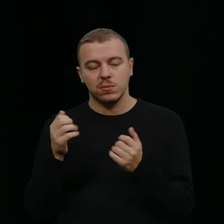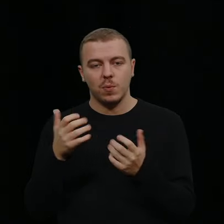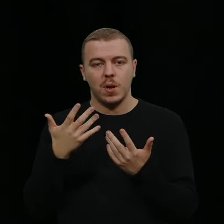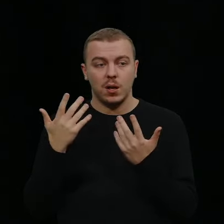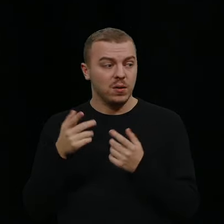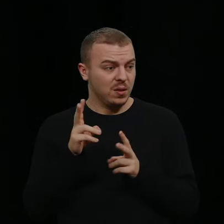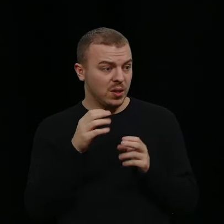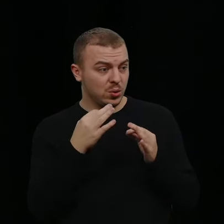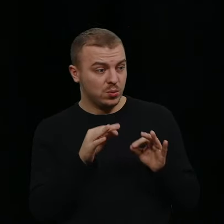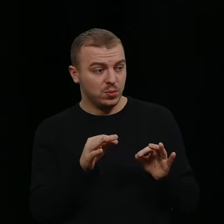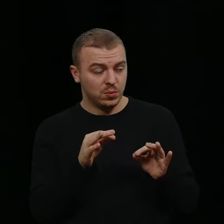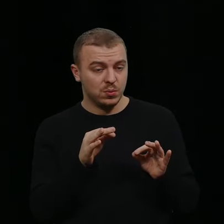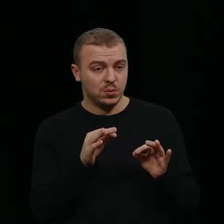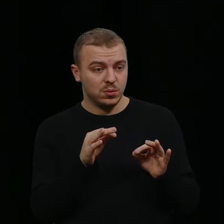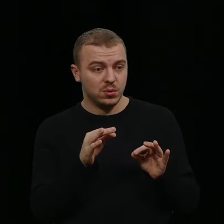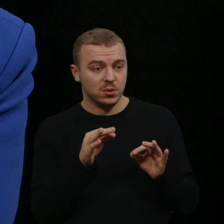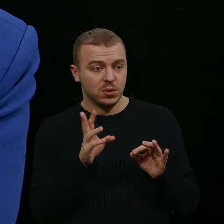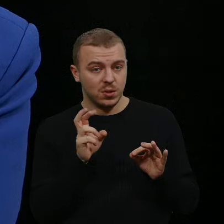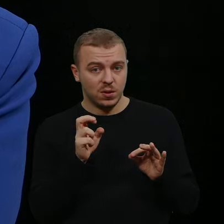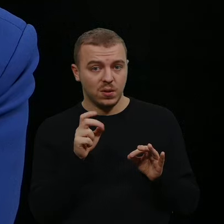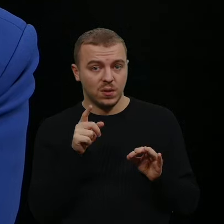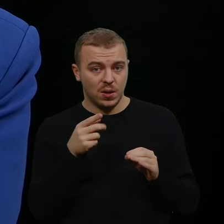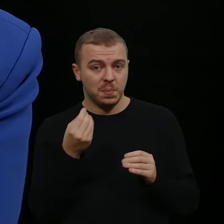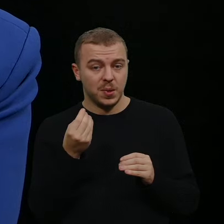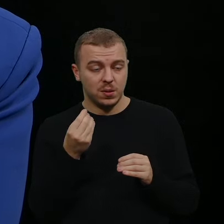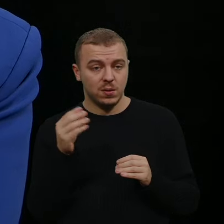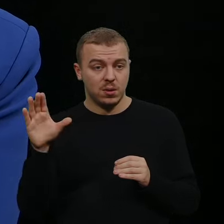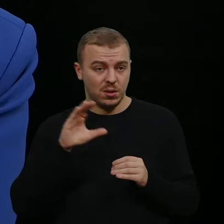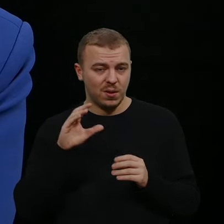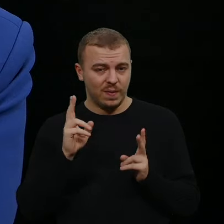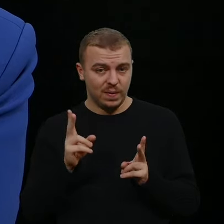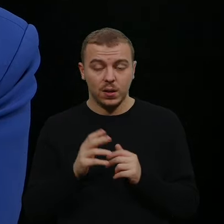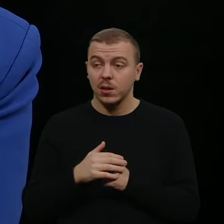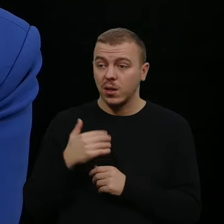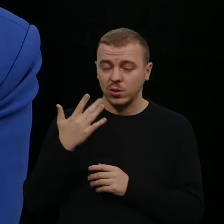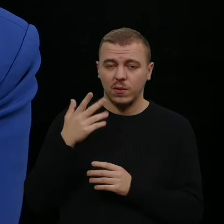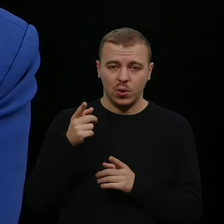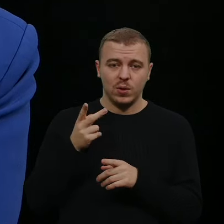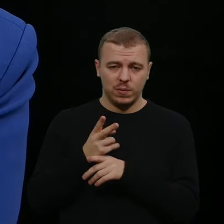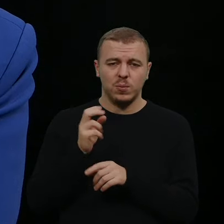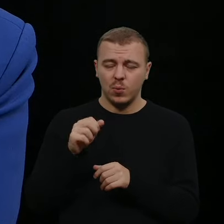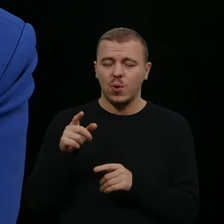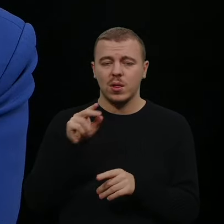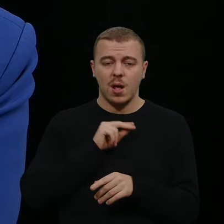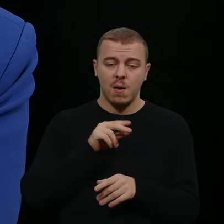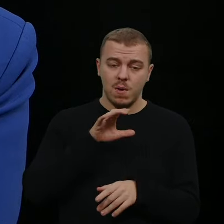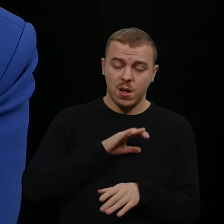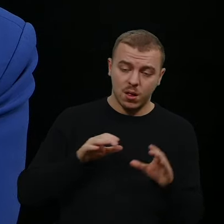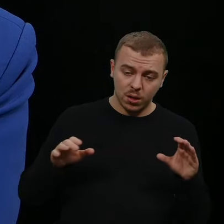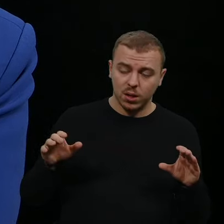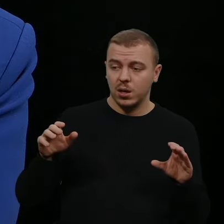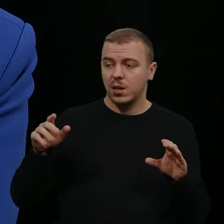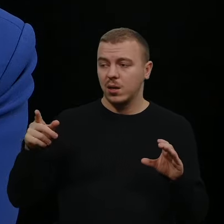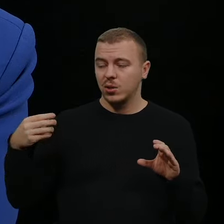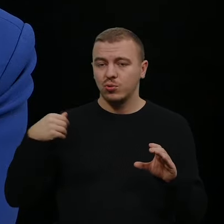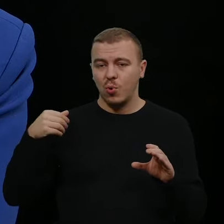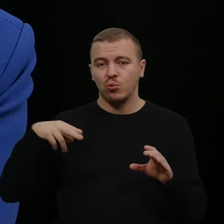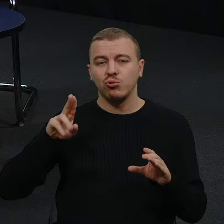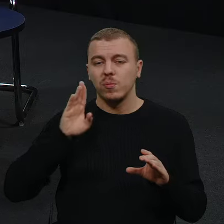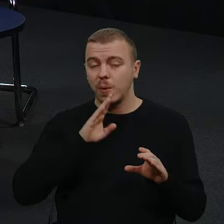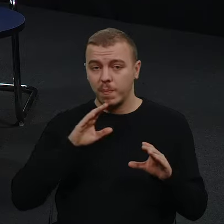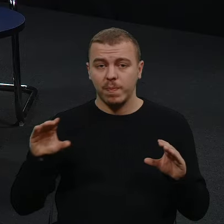palengvins savo būtį. Ir tas pinigus, jo, aš manau, kad jie galėtų dubliuotis, ir nes žmogus tada eitų ir uždirbtų dar.